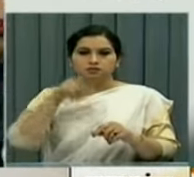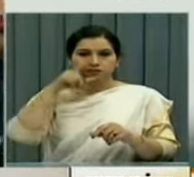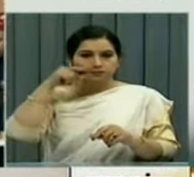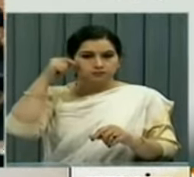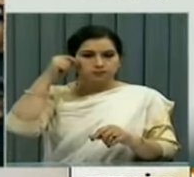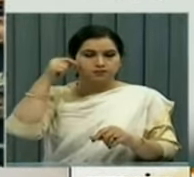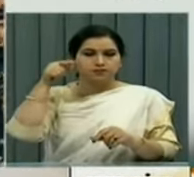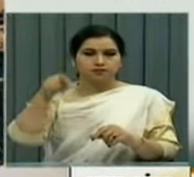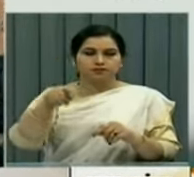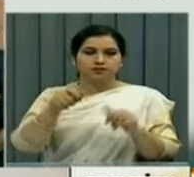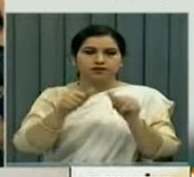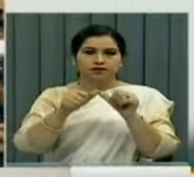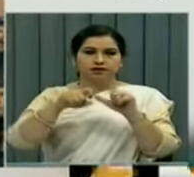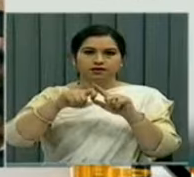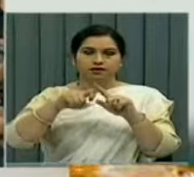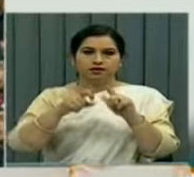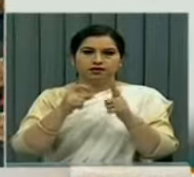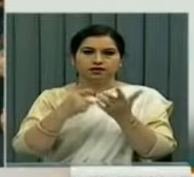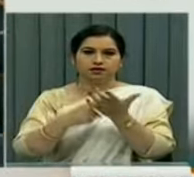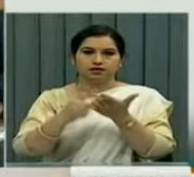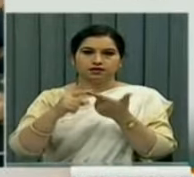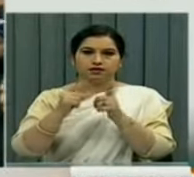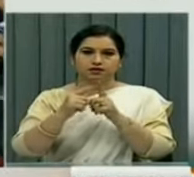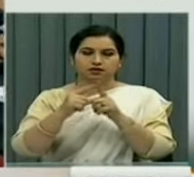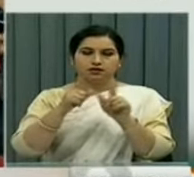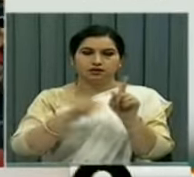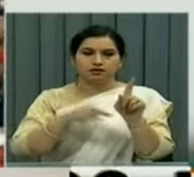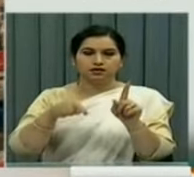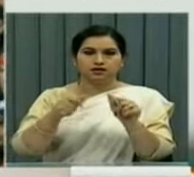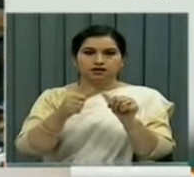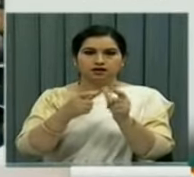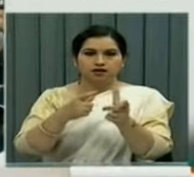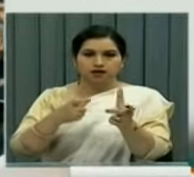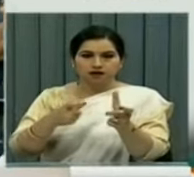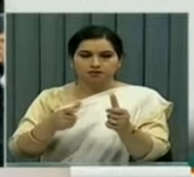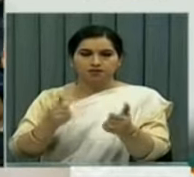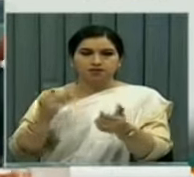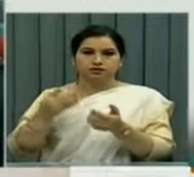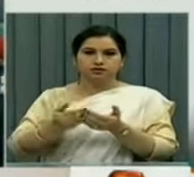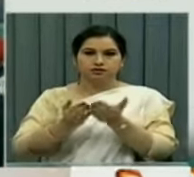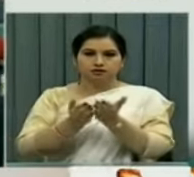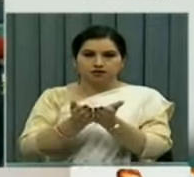को यहाँ बुलाया हुआ है। बख्शी साहब को बहुत अफवाह सा रहा है एक सर्विस में।